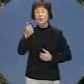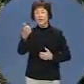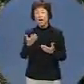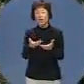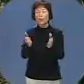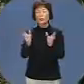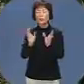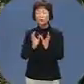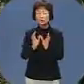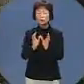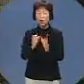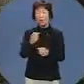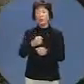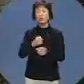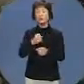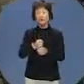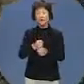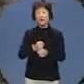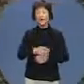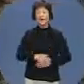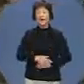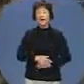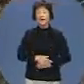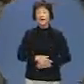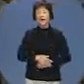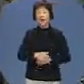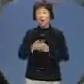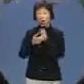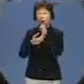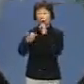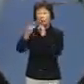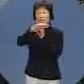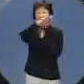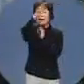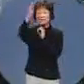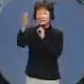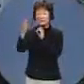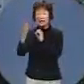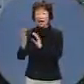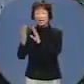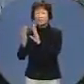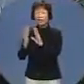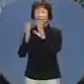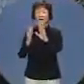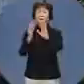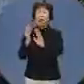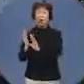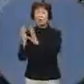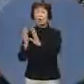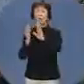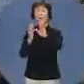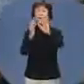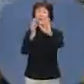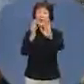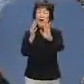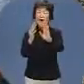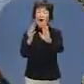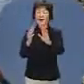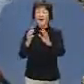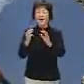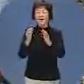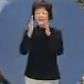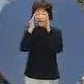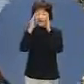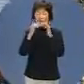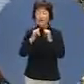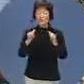というようなグループを作って大峰山に何回も登ってた熱心な人たちがたくさんいたんです。